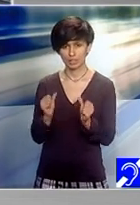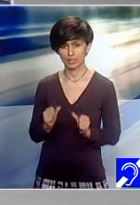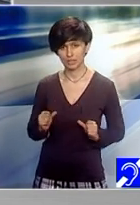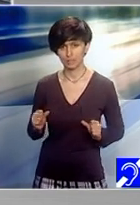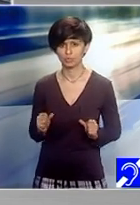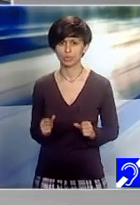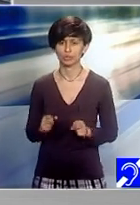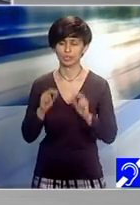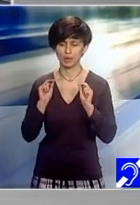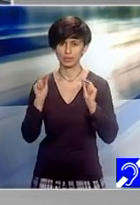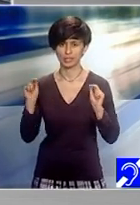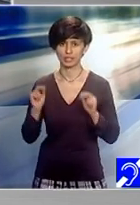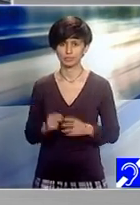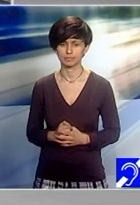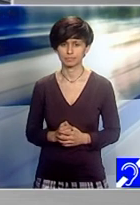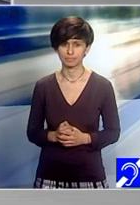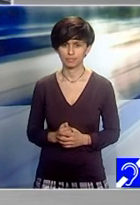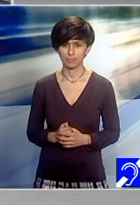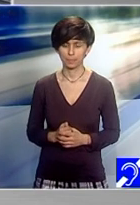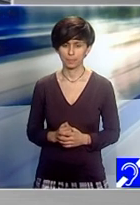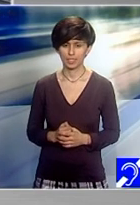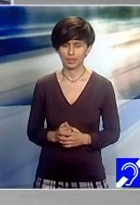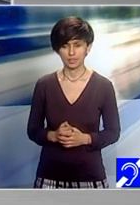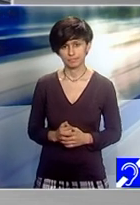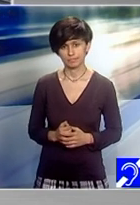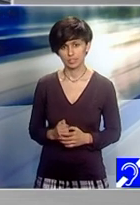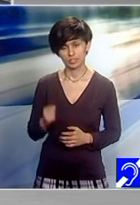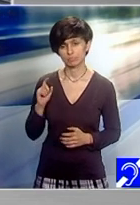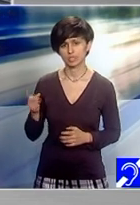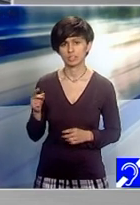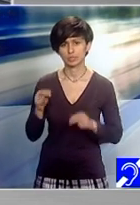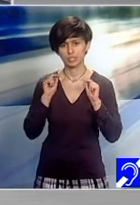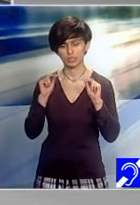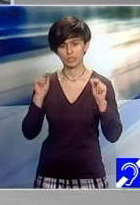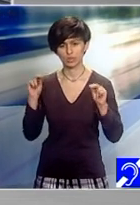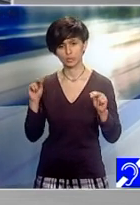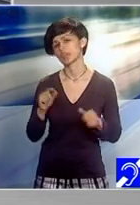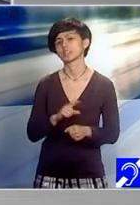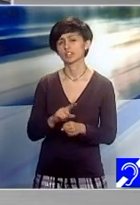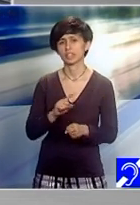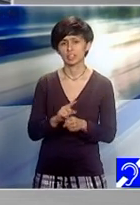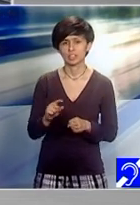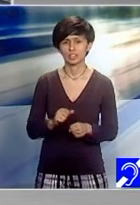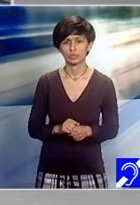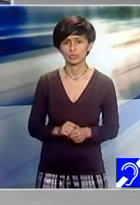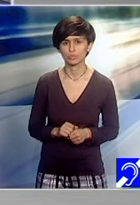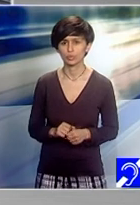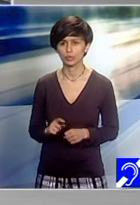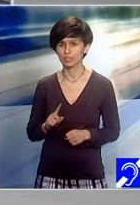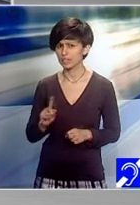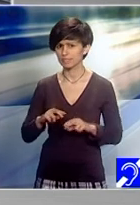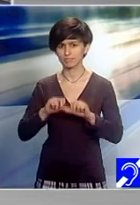pozitiv al școlii altfel, la o educație cu elemente non-formale. Cum ați